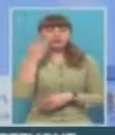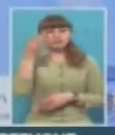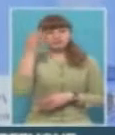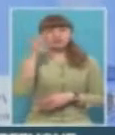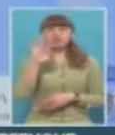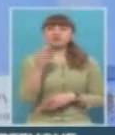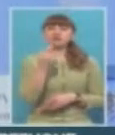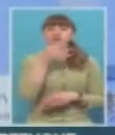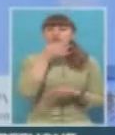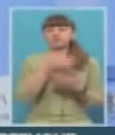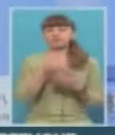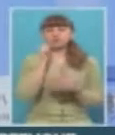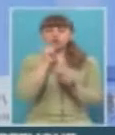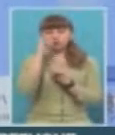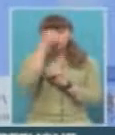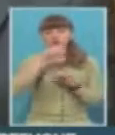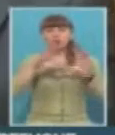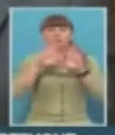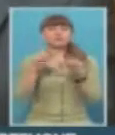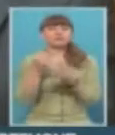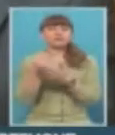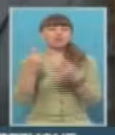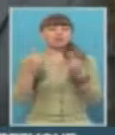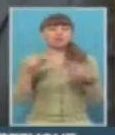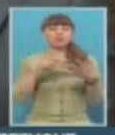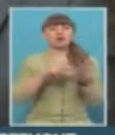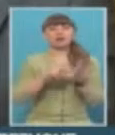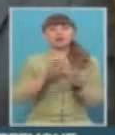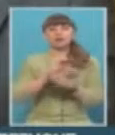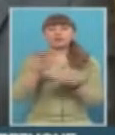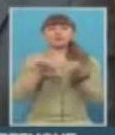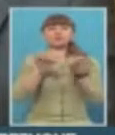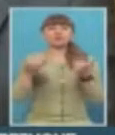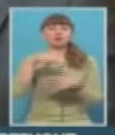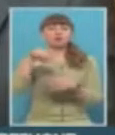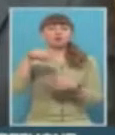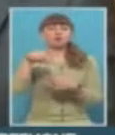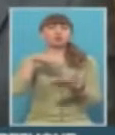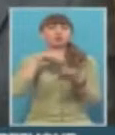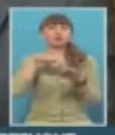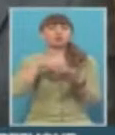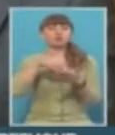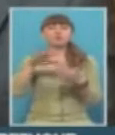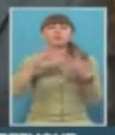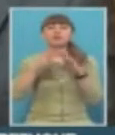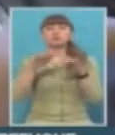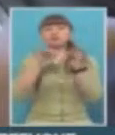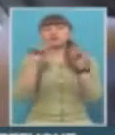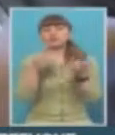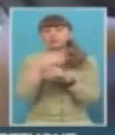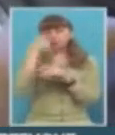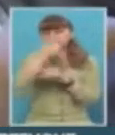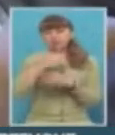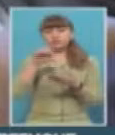социальной ответственности. Ежегодно объемы финансирования самых различных проектов, направленных на развитие городов и поселков, растут. В этом году евразийская